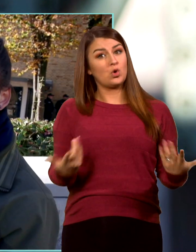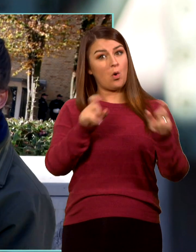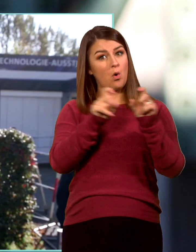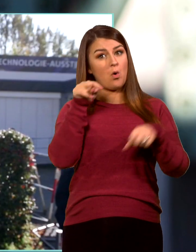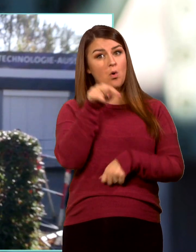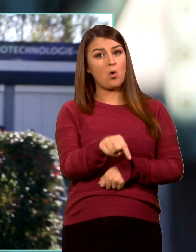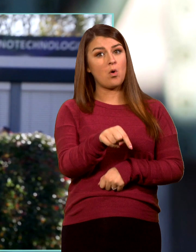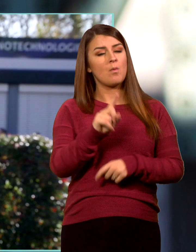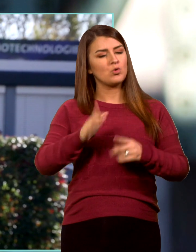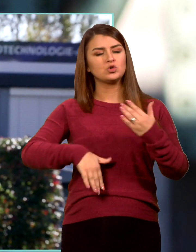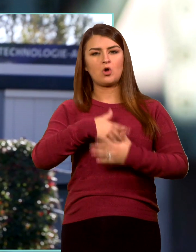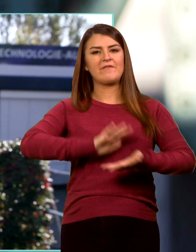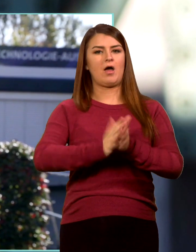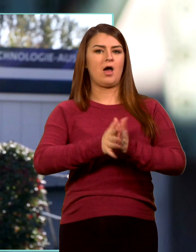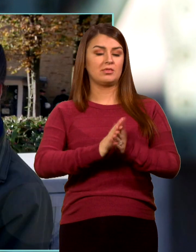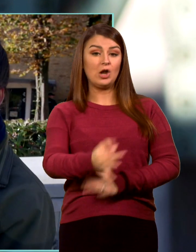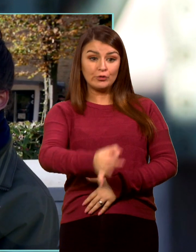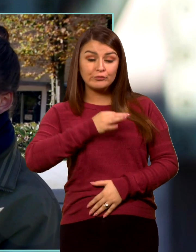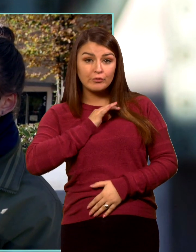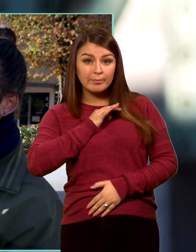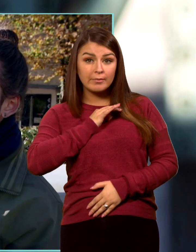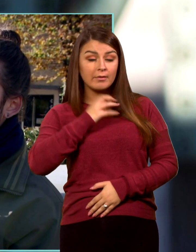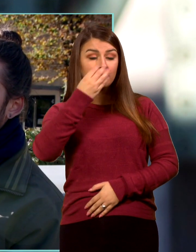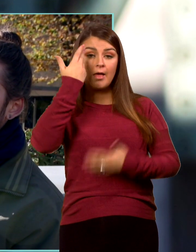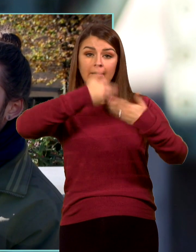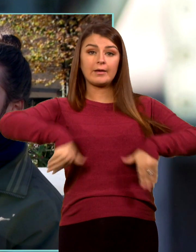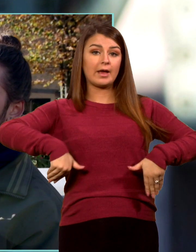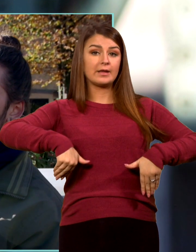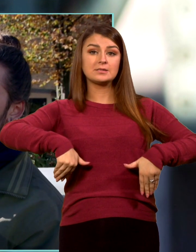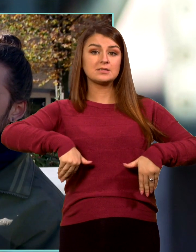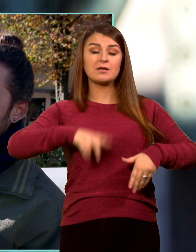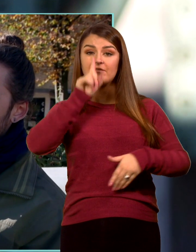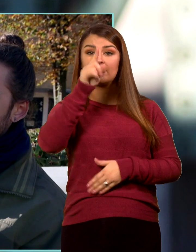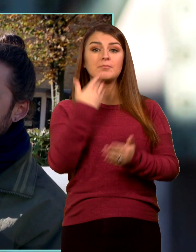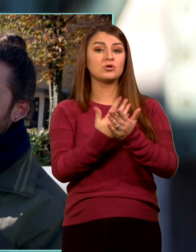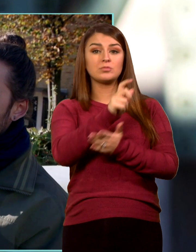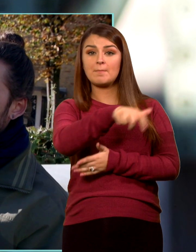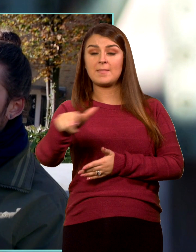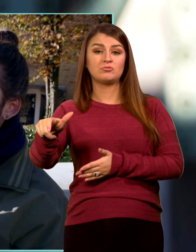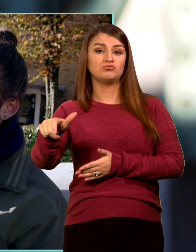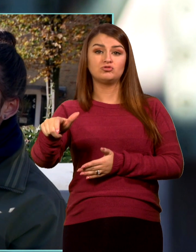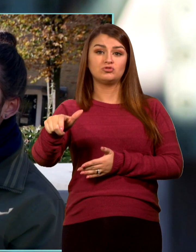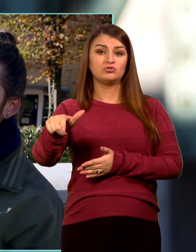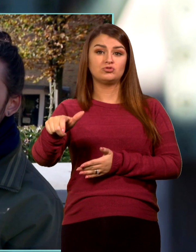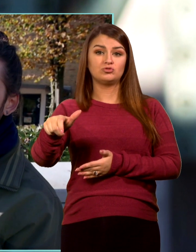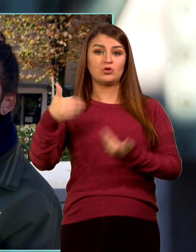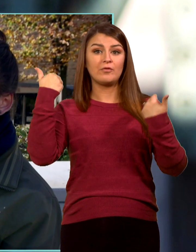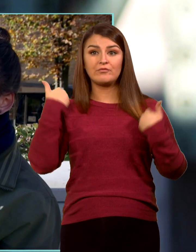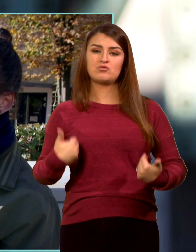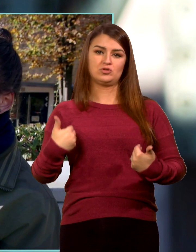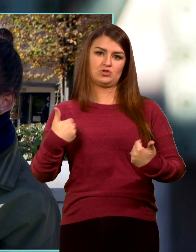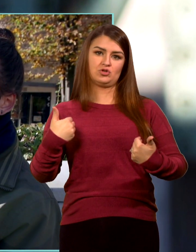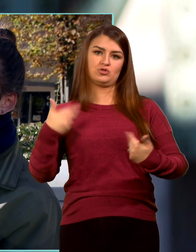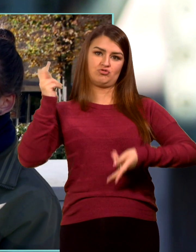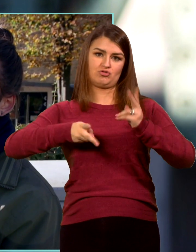ständig neu verhandelt werden muss. Für mich ist da eine Grenze erreicht, wo Menschen physisch zu Schaden kommen,